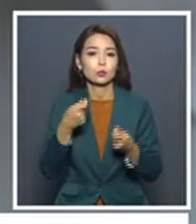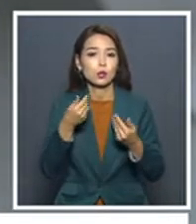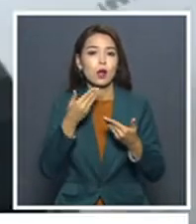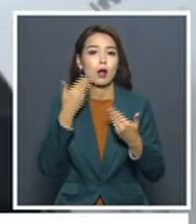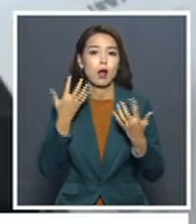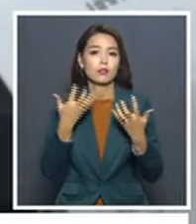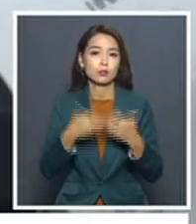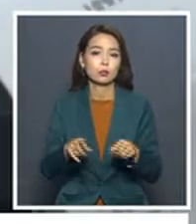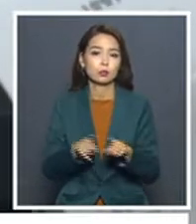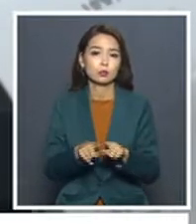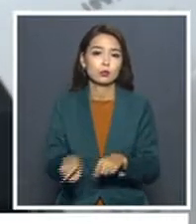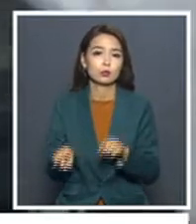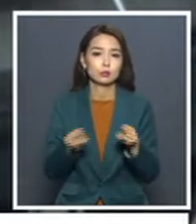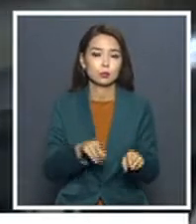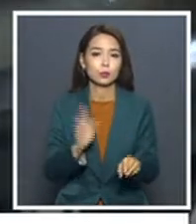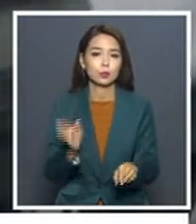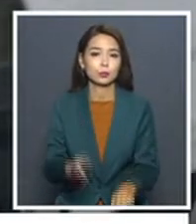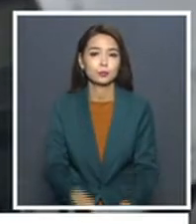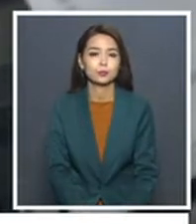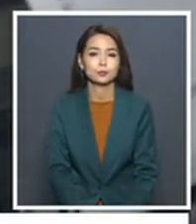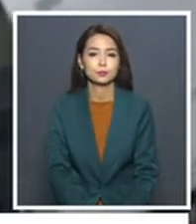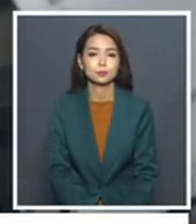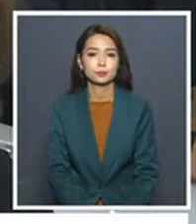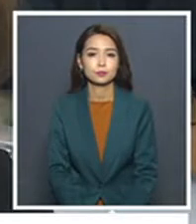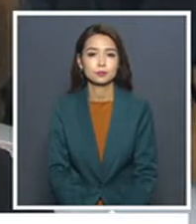режимге автоматты түрде көшіріледі.